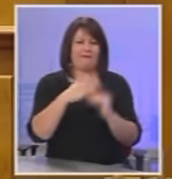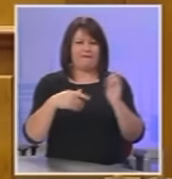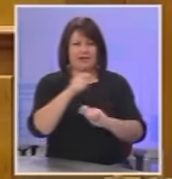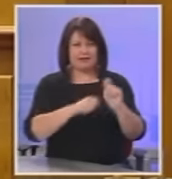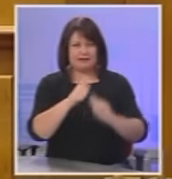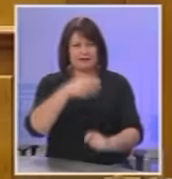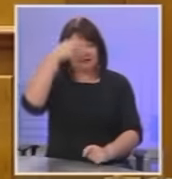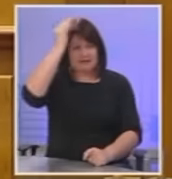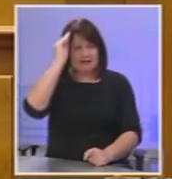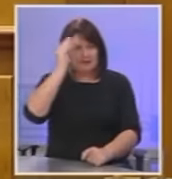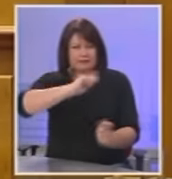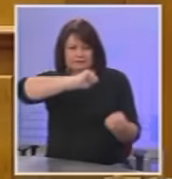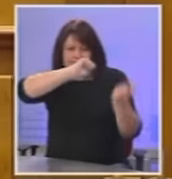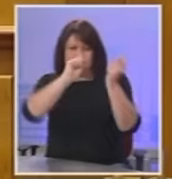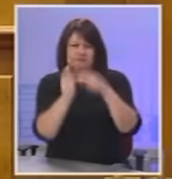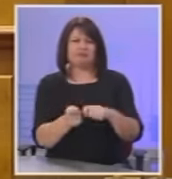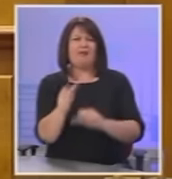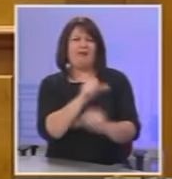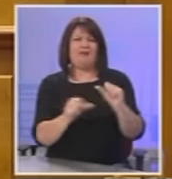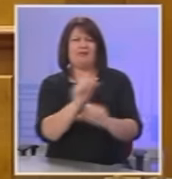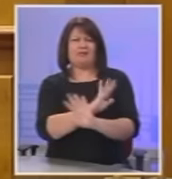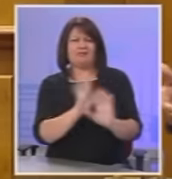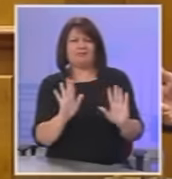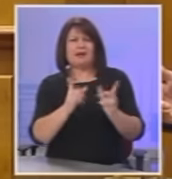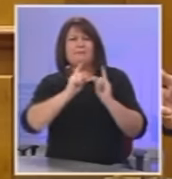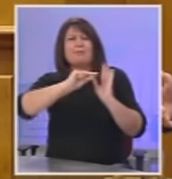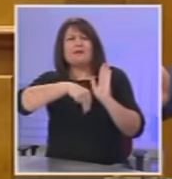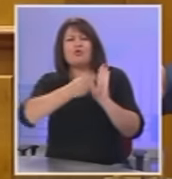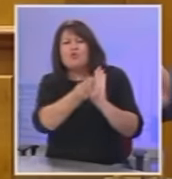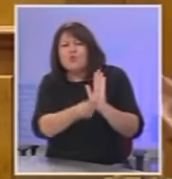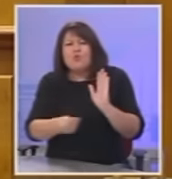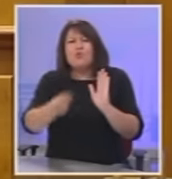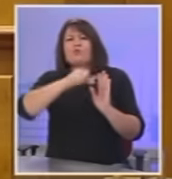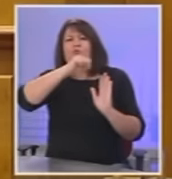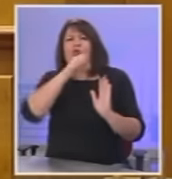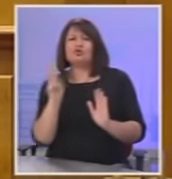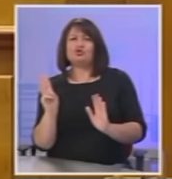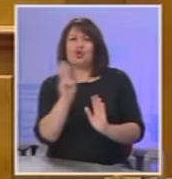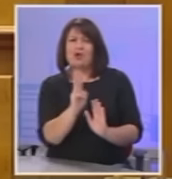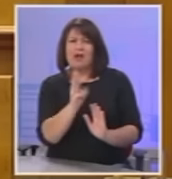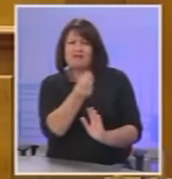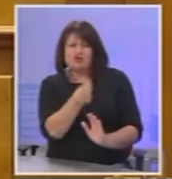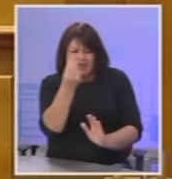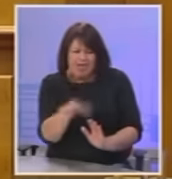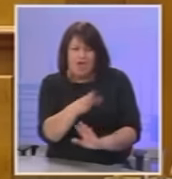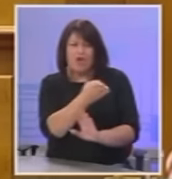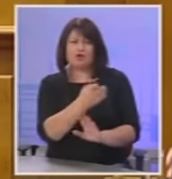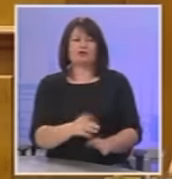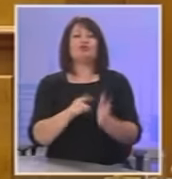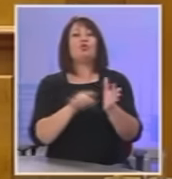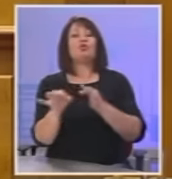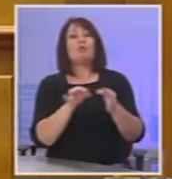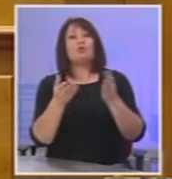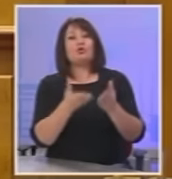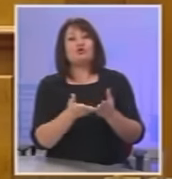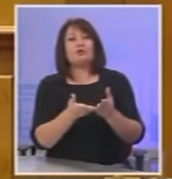Τσίπρας μεταλλάχθηκε πλήρως και έγινε και μνημονιακότερος των Τροϊκανών. Το νομοσχέδιο που συζητούμε σήμερα